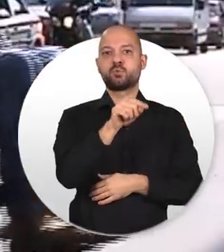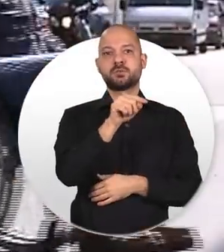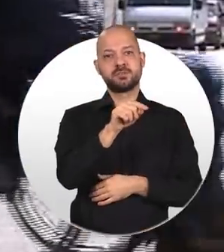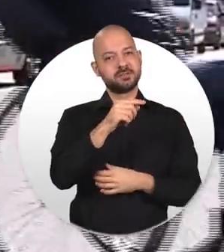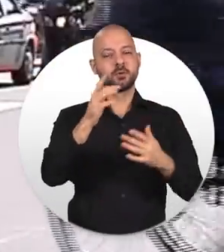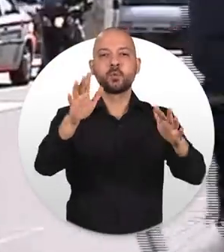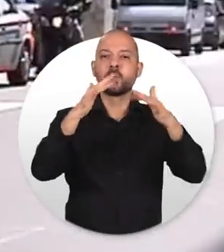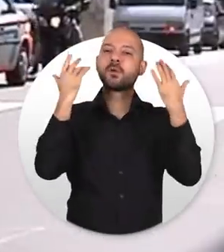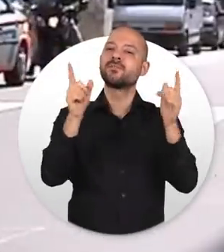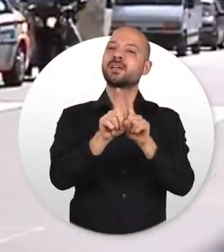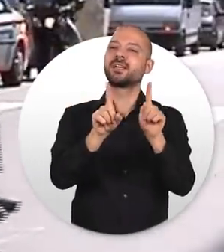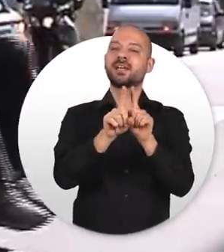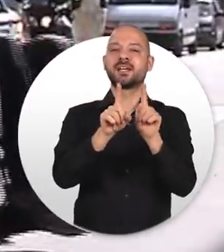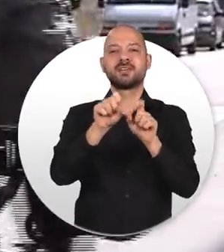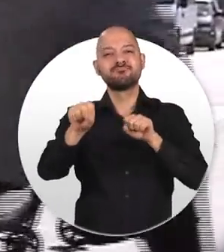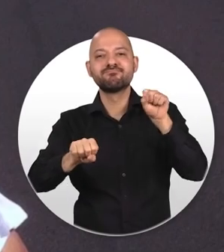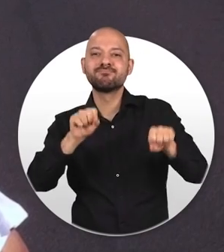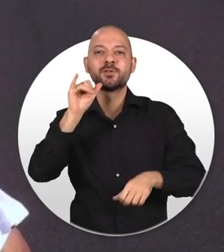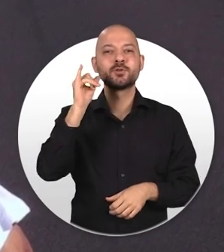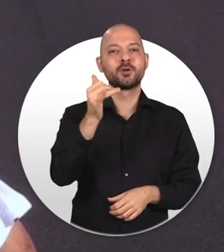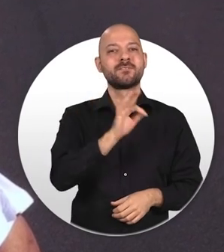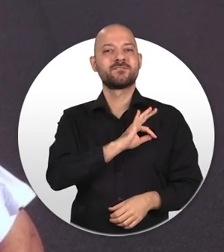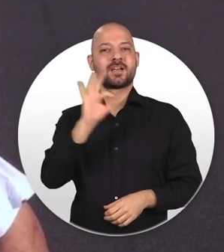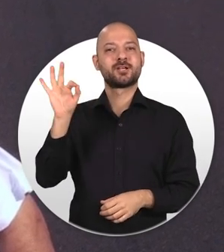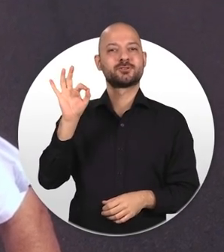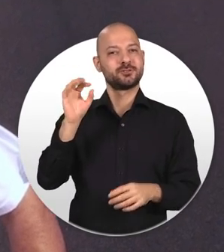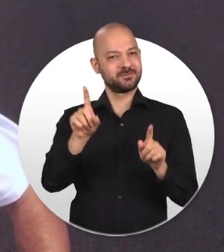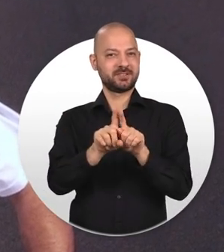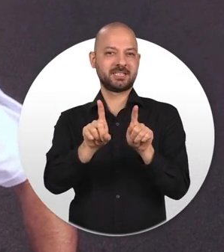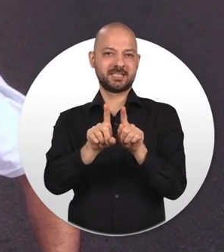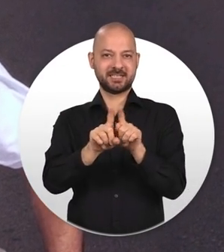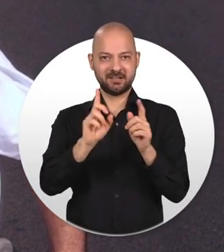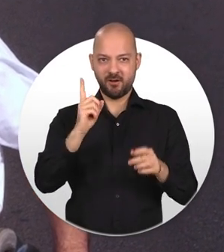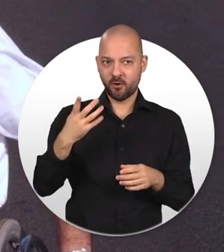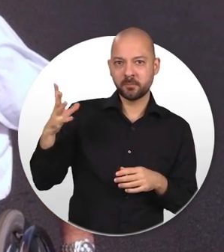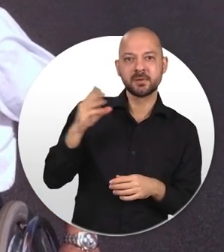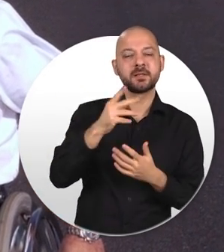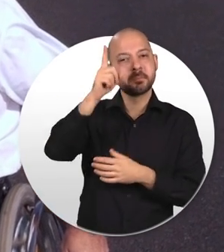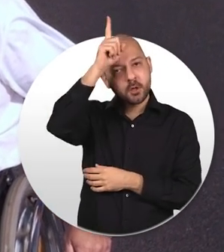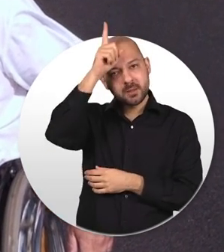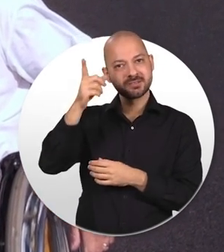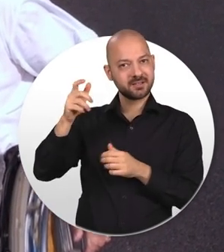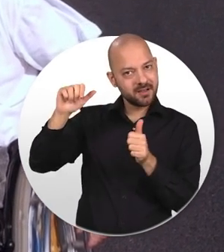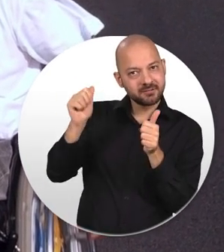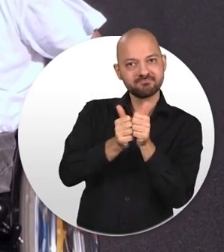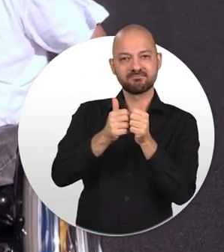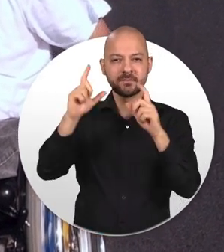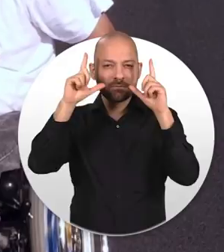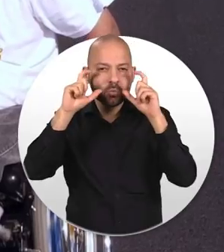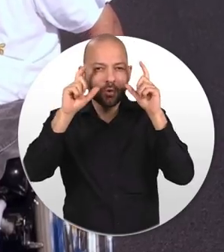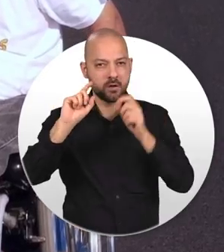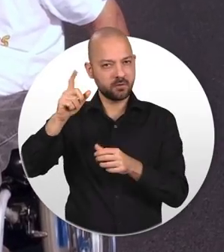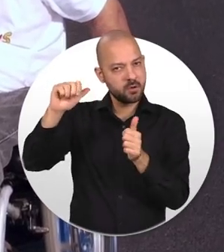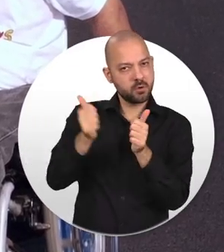Hauptstraßen, so dass das wirklich ein bisschen ausgesehen hat, ja, wie ein Tour de France eigentlich. Ja. Das heißt, wir hatten dort Polizeieskorten,